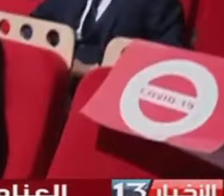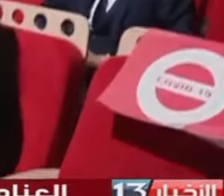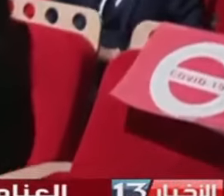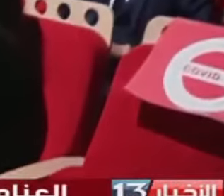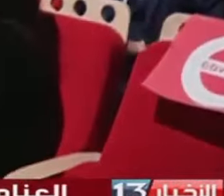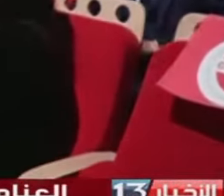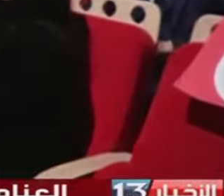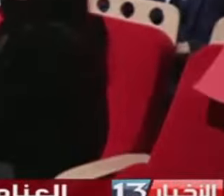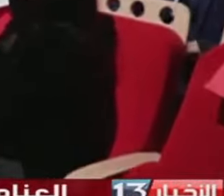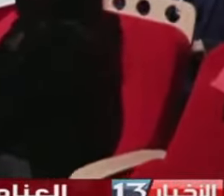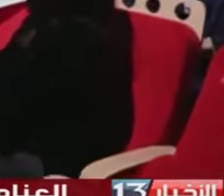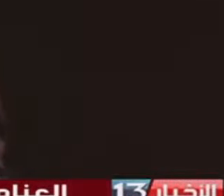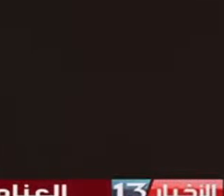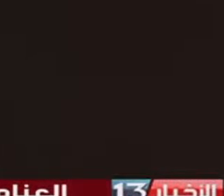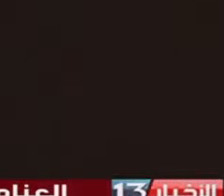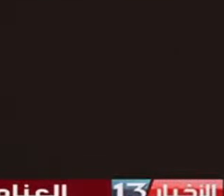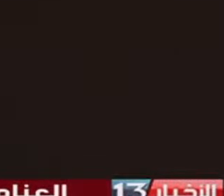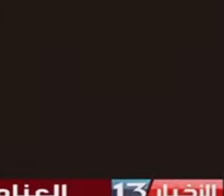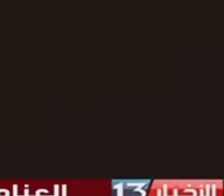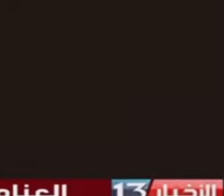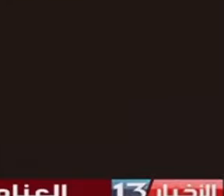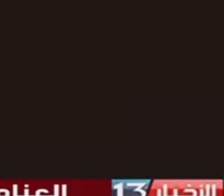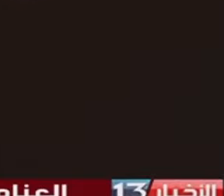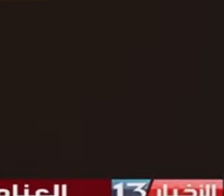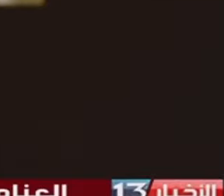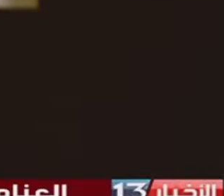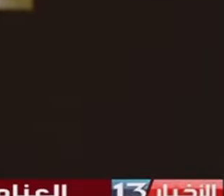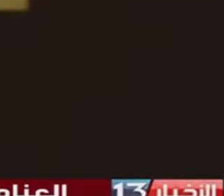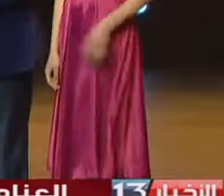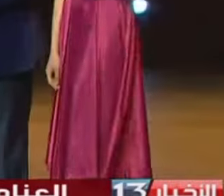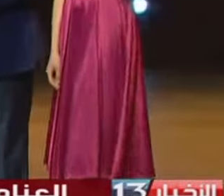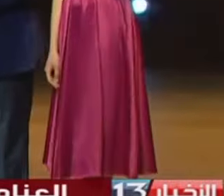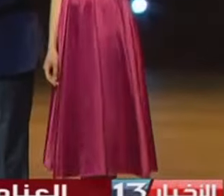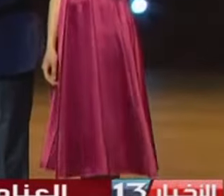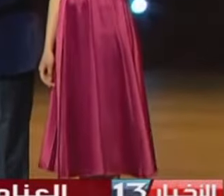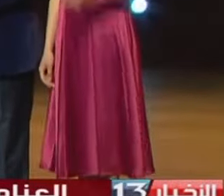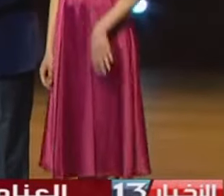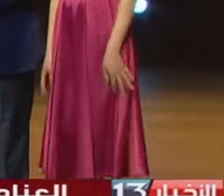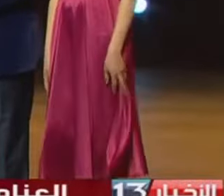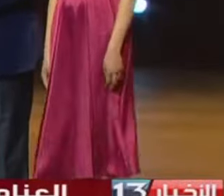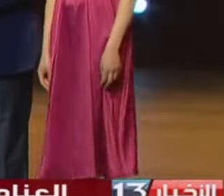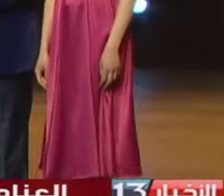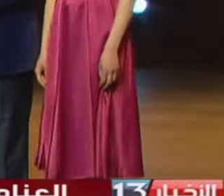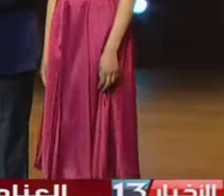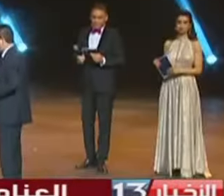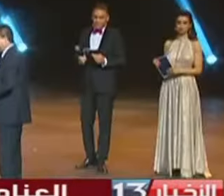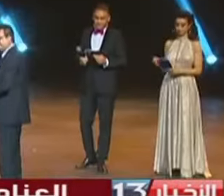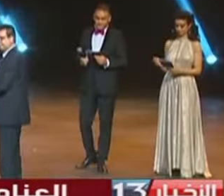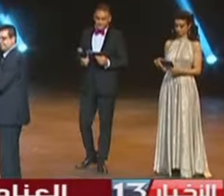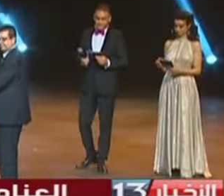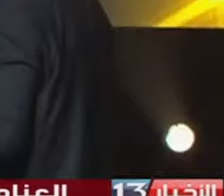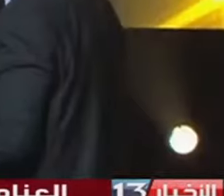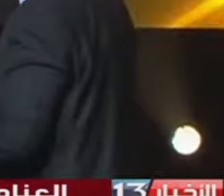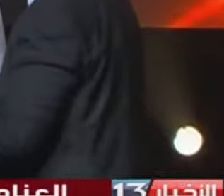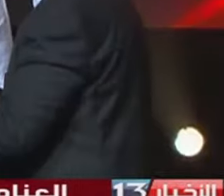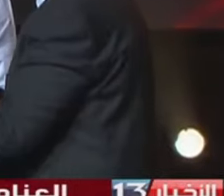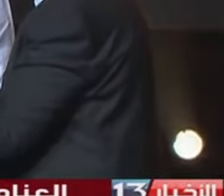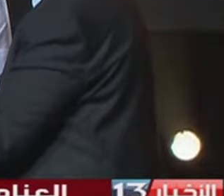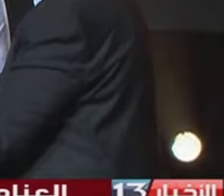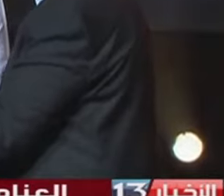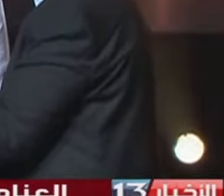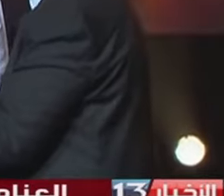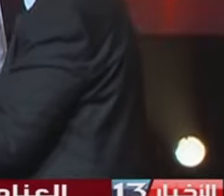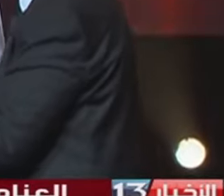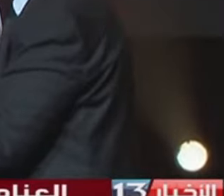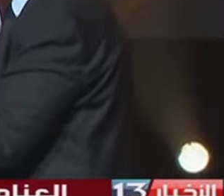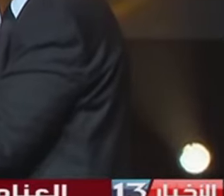20 لمهرجان الأغنية التونسية وتتويج عدد من المشاركين بجوائز وإجراءات لفائدة المهرجان خلال